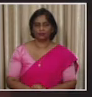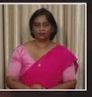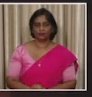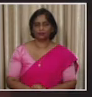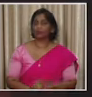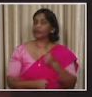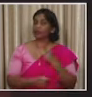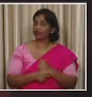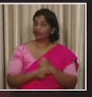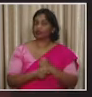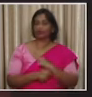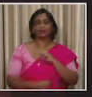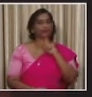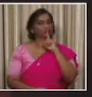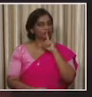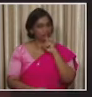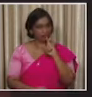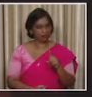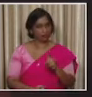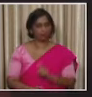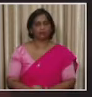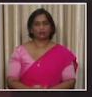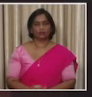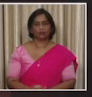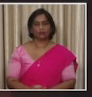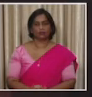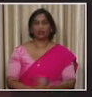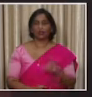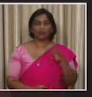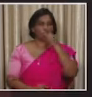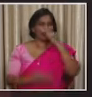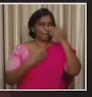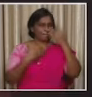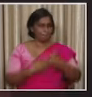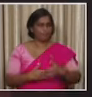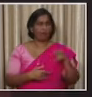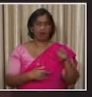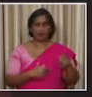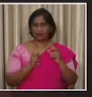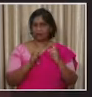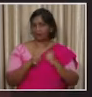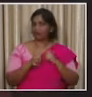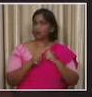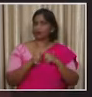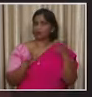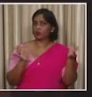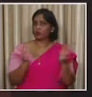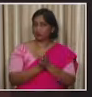තිබෙනවා. දැන් රජයෙන් ඉල්ලීමක් කරනවා මේ ලවණ බාධක ප්‍රශ්නයත් සමග